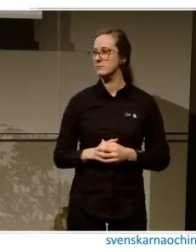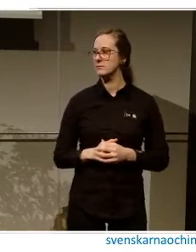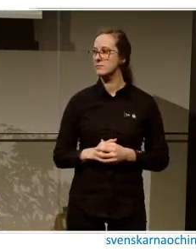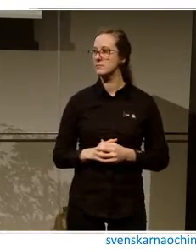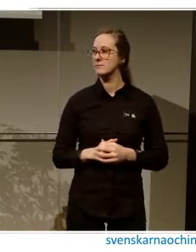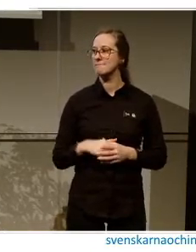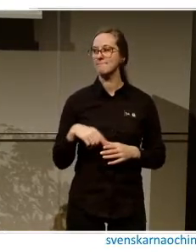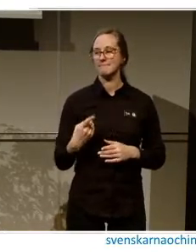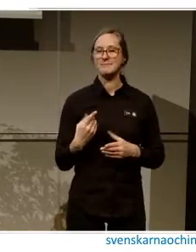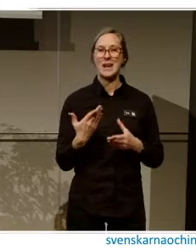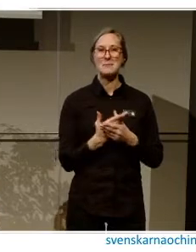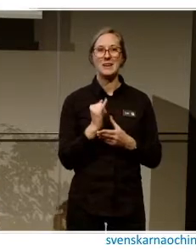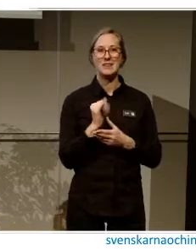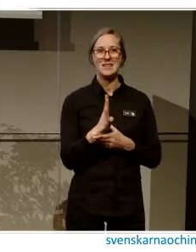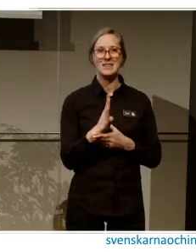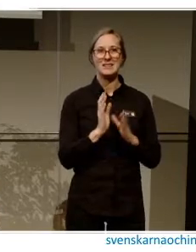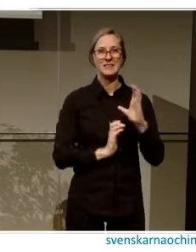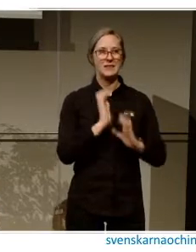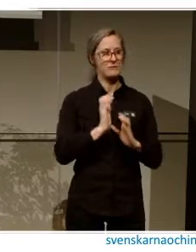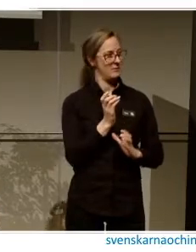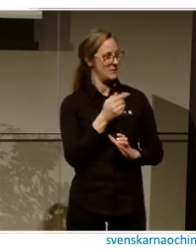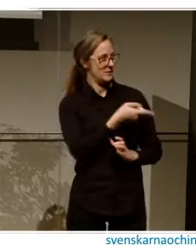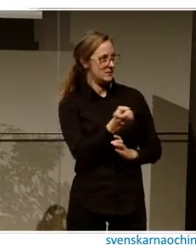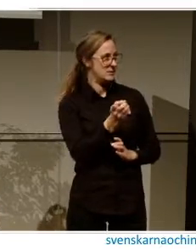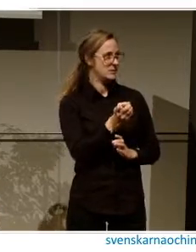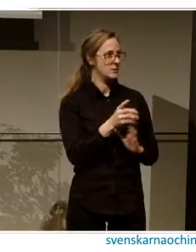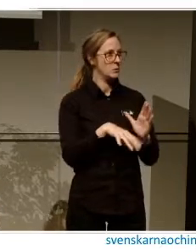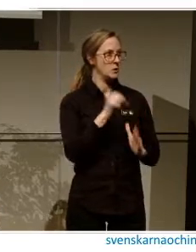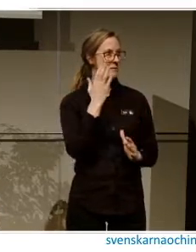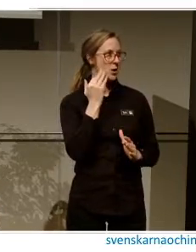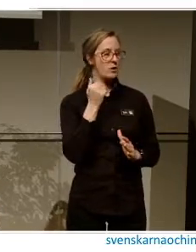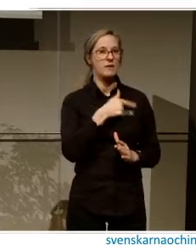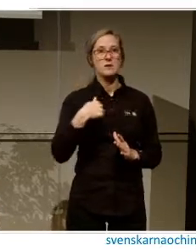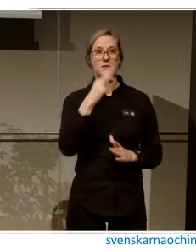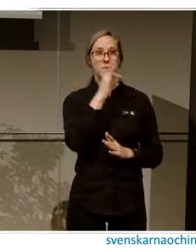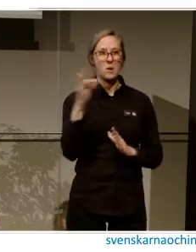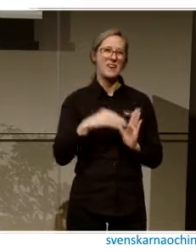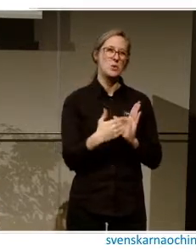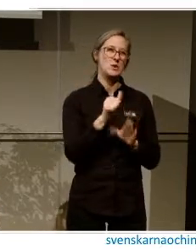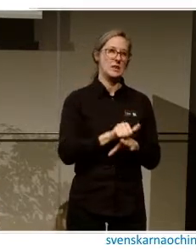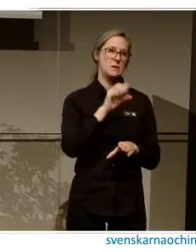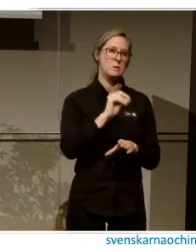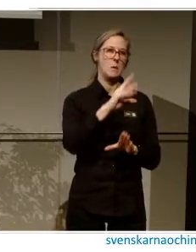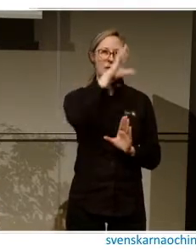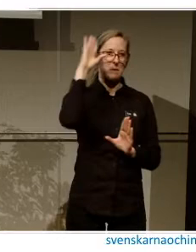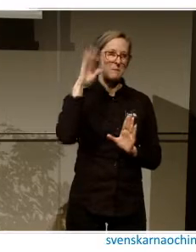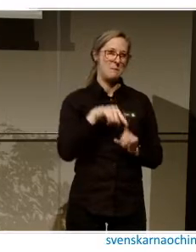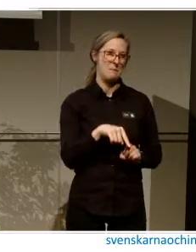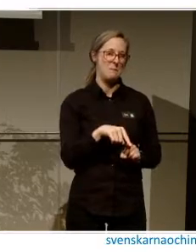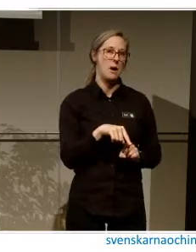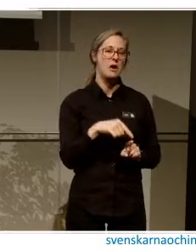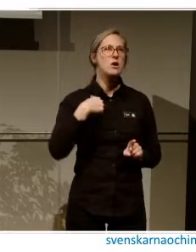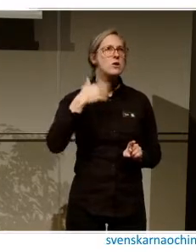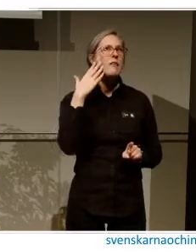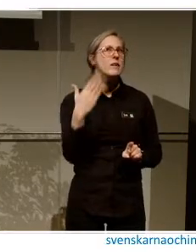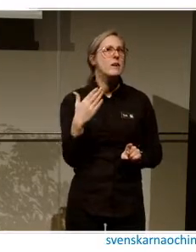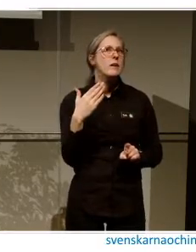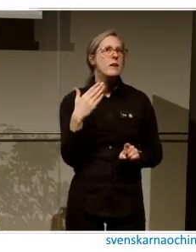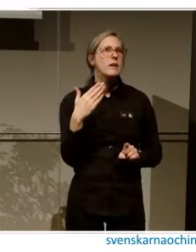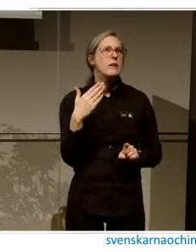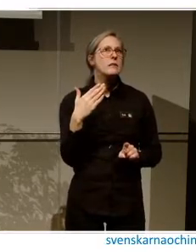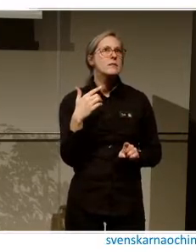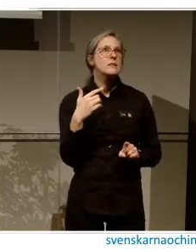Här var BankID-siffrorna som ni var inne och pratade på. Här har vi frågat från 16 år då. Jag är inte riktigt säker på om... Det